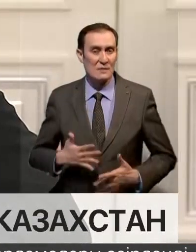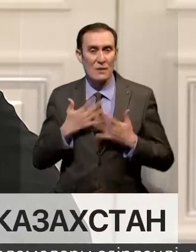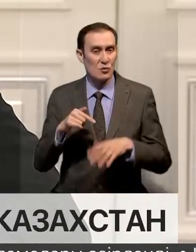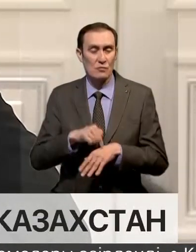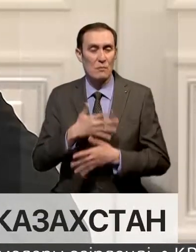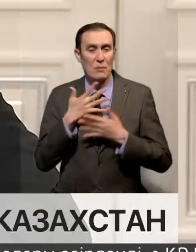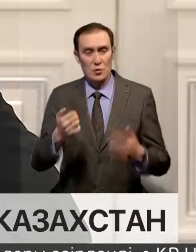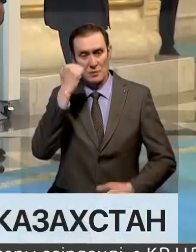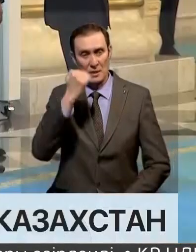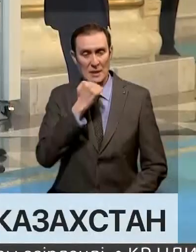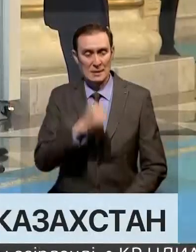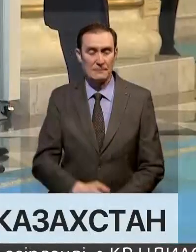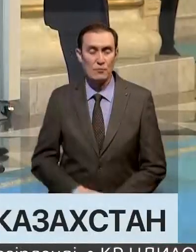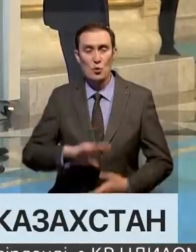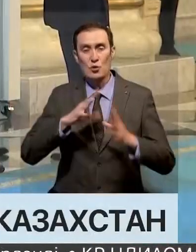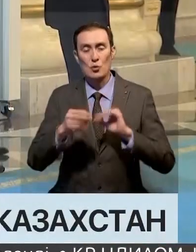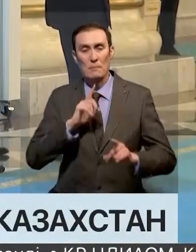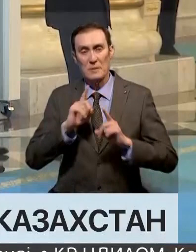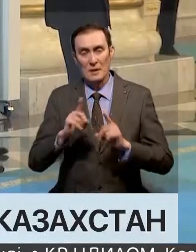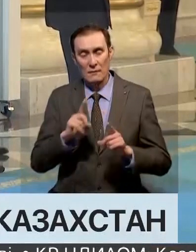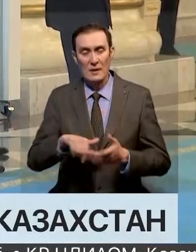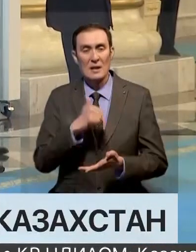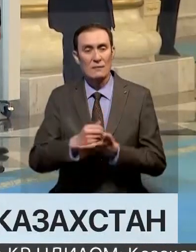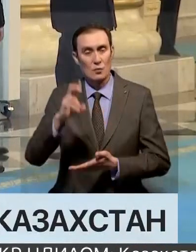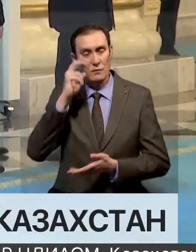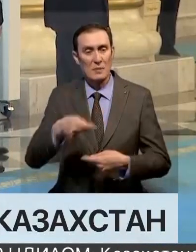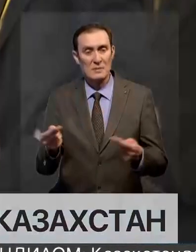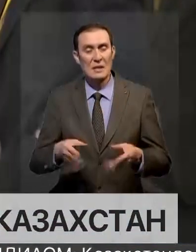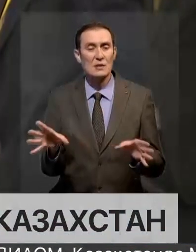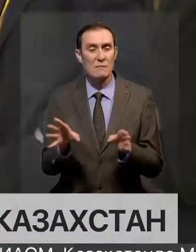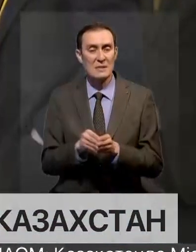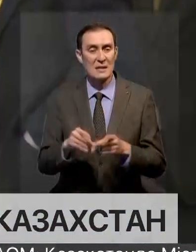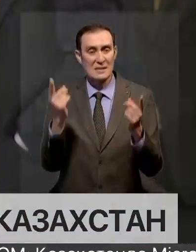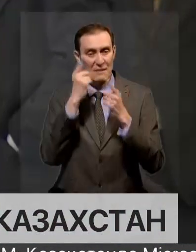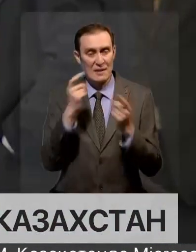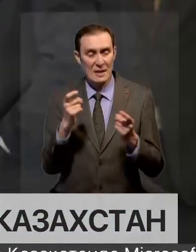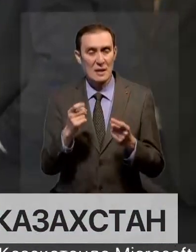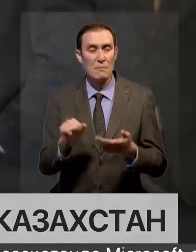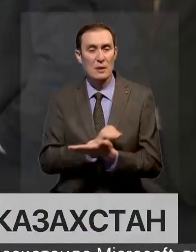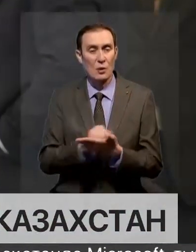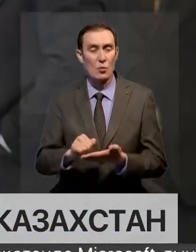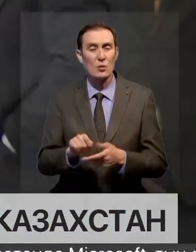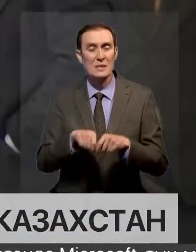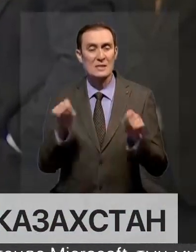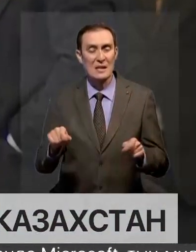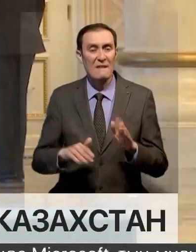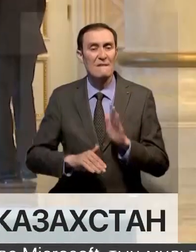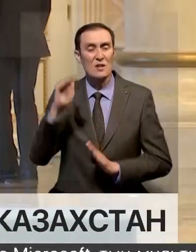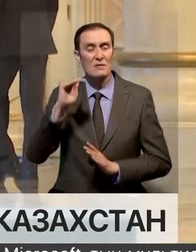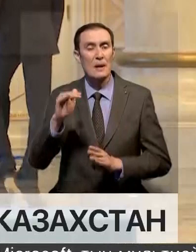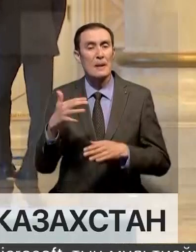чувство большой благодарности. По итогам переговоров лидеры стран подписали совместное заявление и протокол о создании